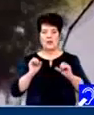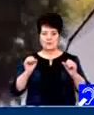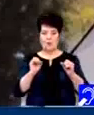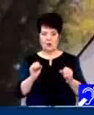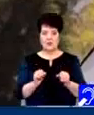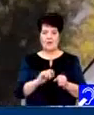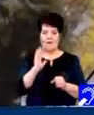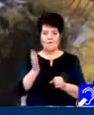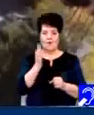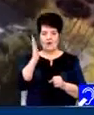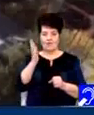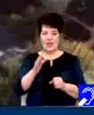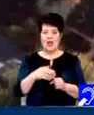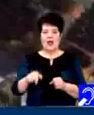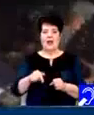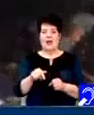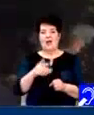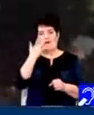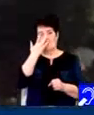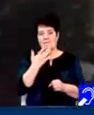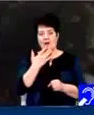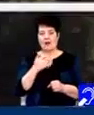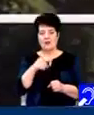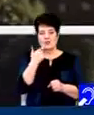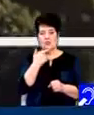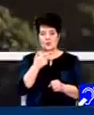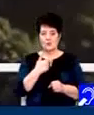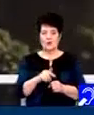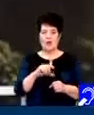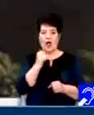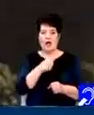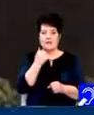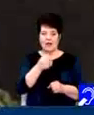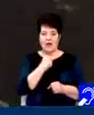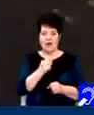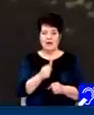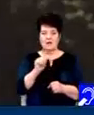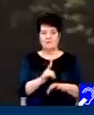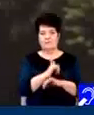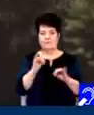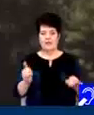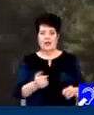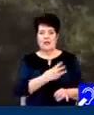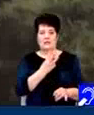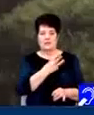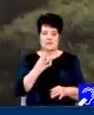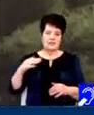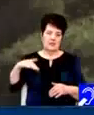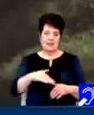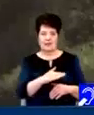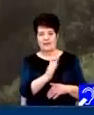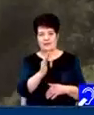modern vor demara la vară. Sportivii susțin proiectul și spun că an de an crește numărul celor pasionați de skateboarding.